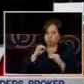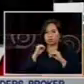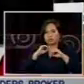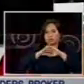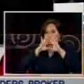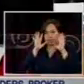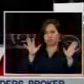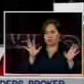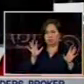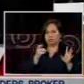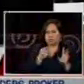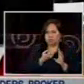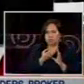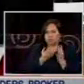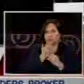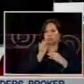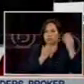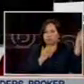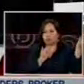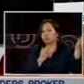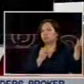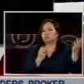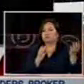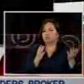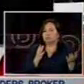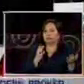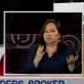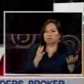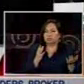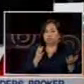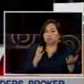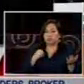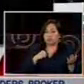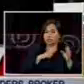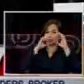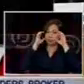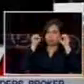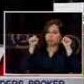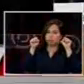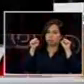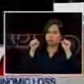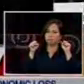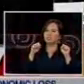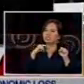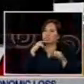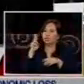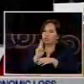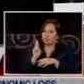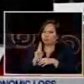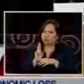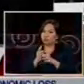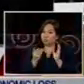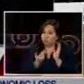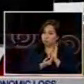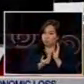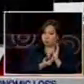ng presiding officer na hindi ho ito pwedeng proof beyond reasonable doubt dahil hindi